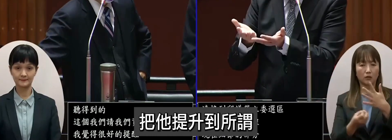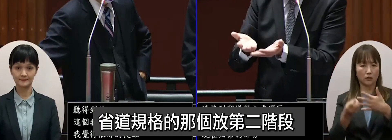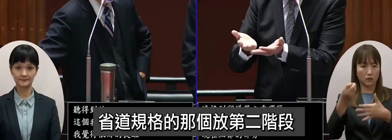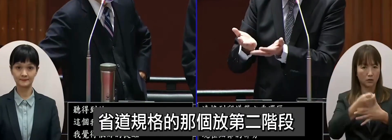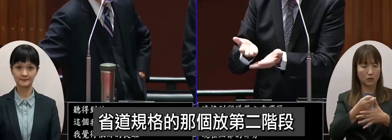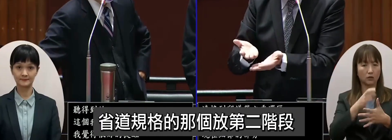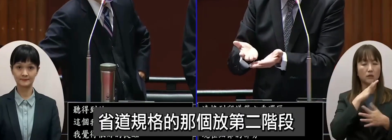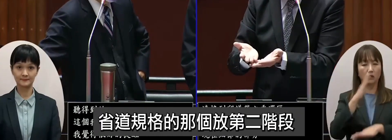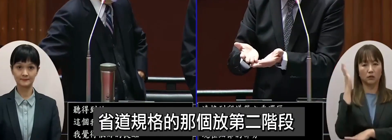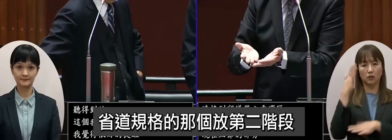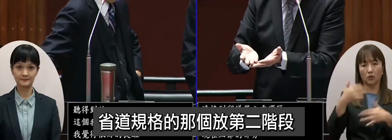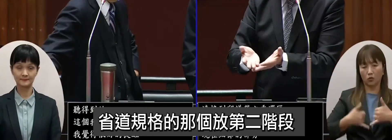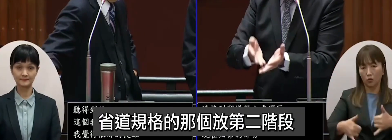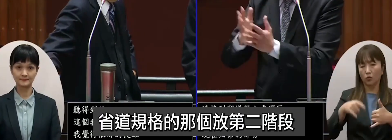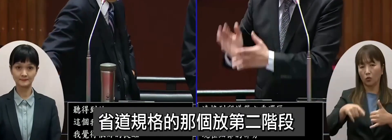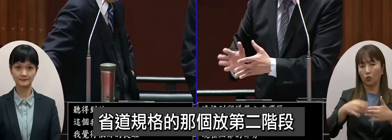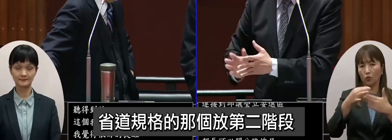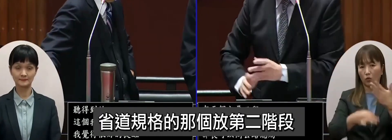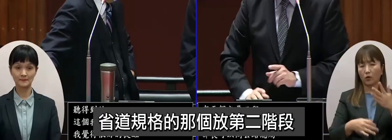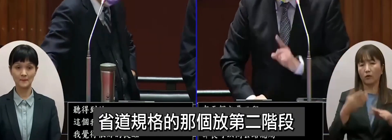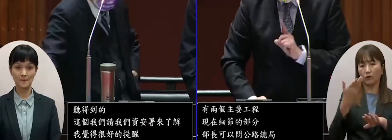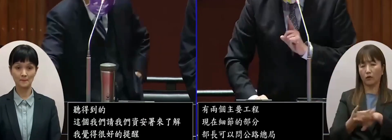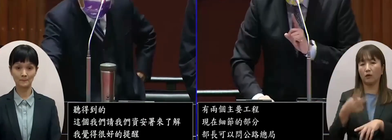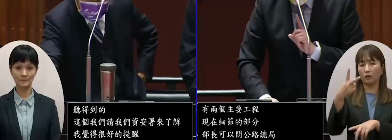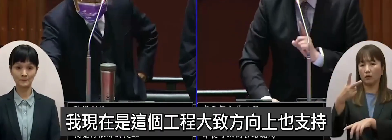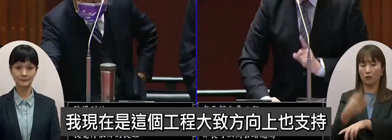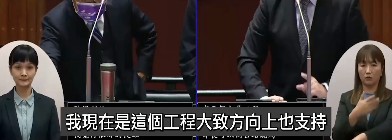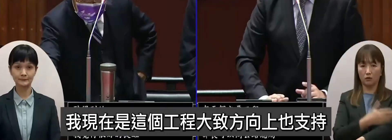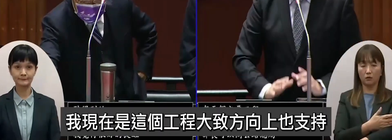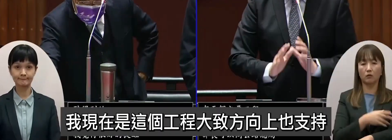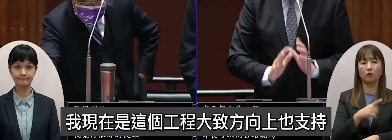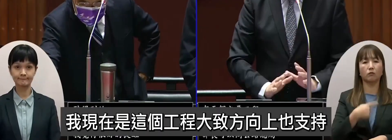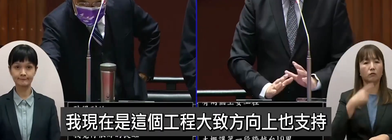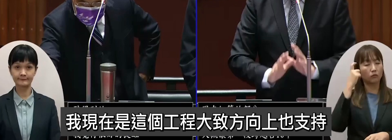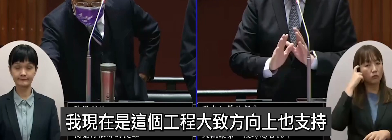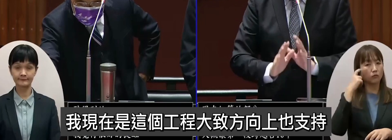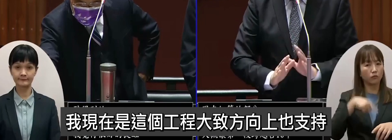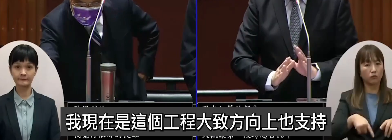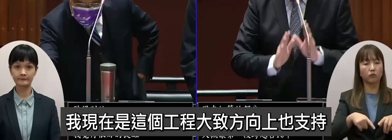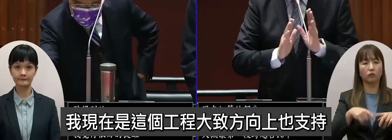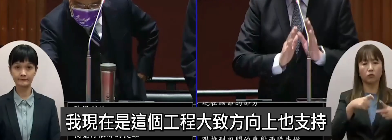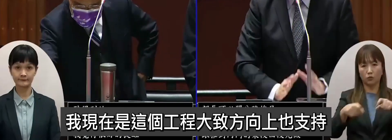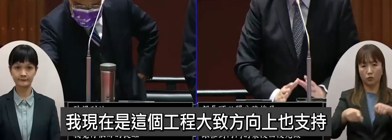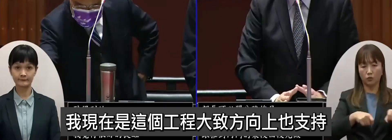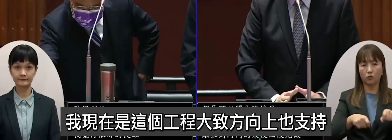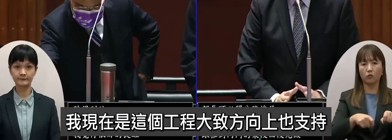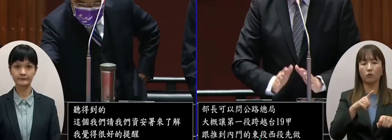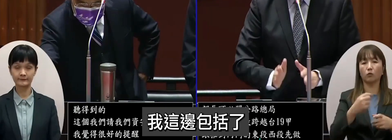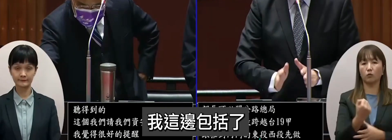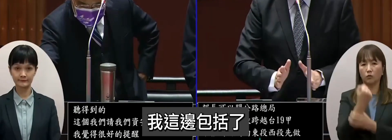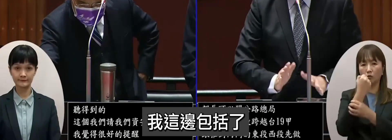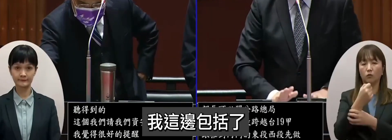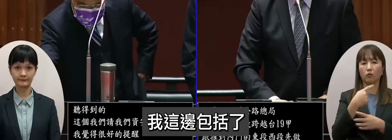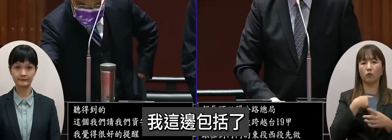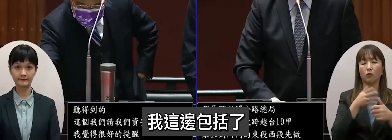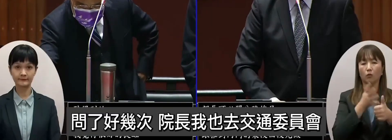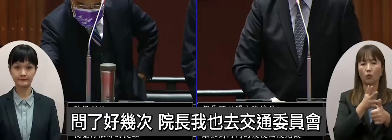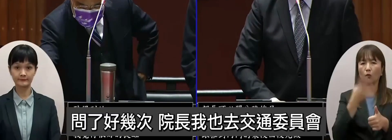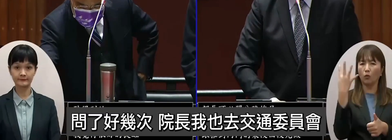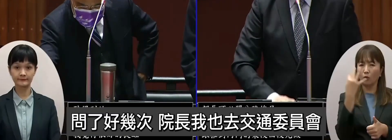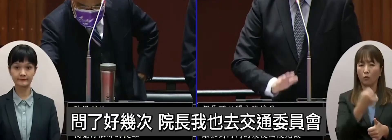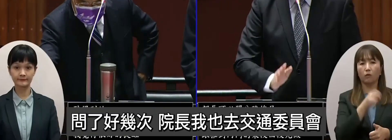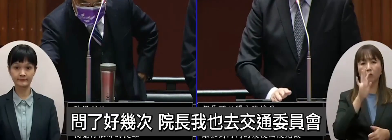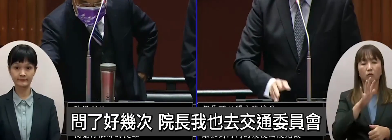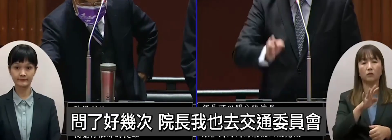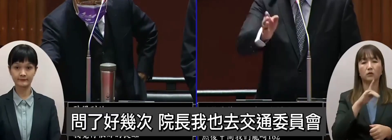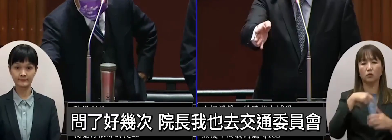到所谓省道规格的哈，那个放第二阶段哈。那我现在是希望这个工程大致方向，院长也支持。我这边包括问了好几次